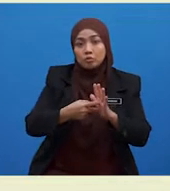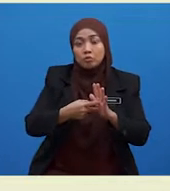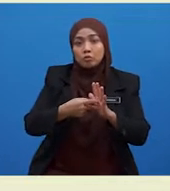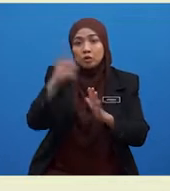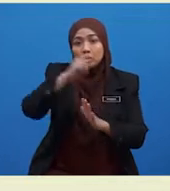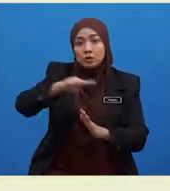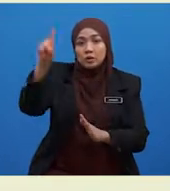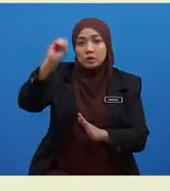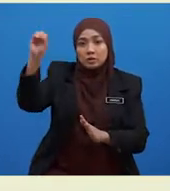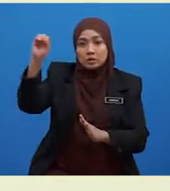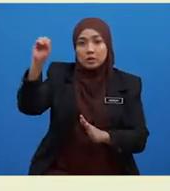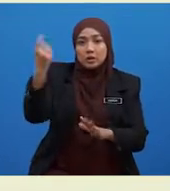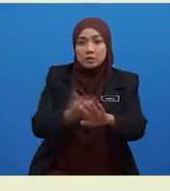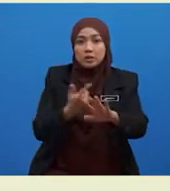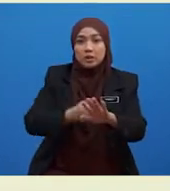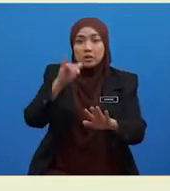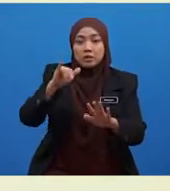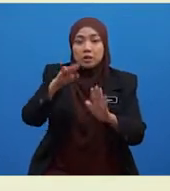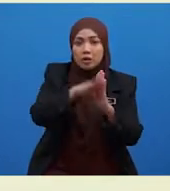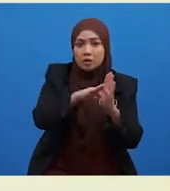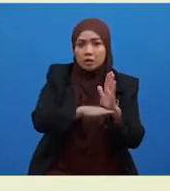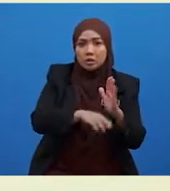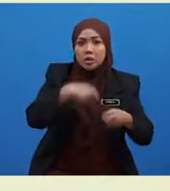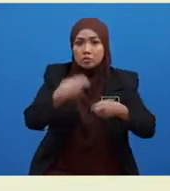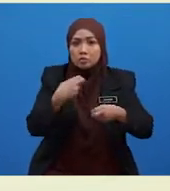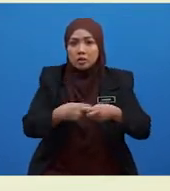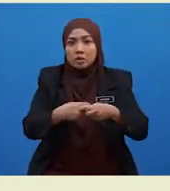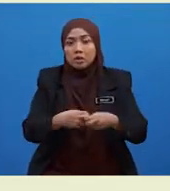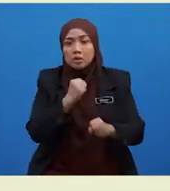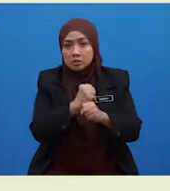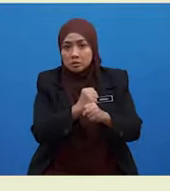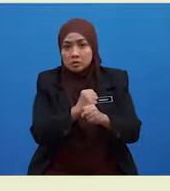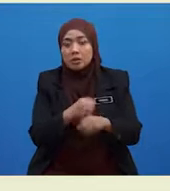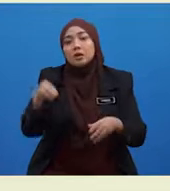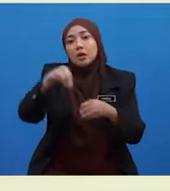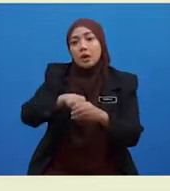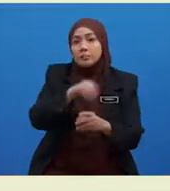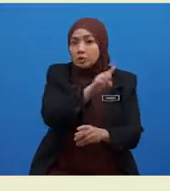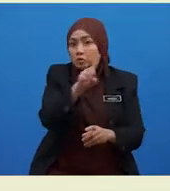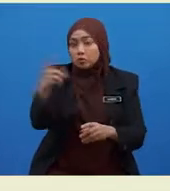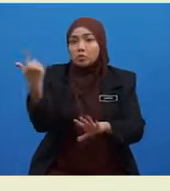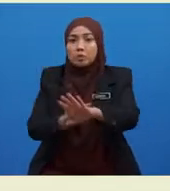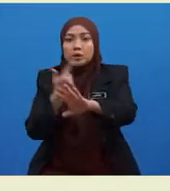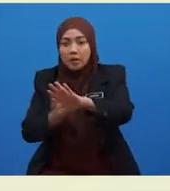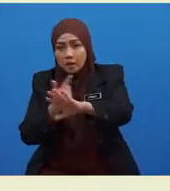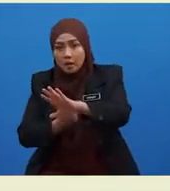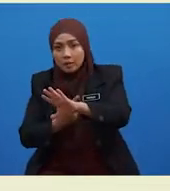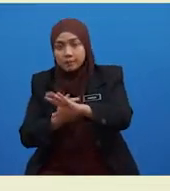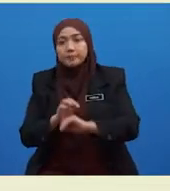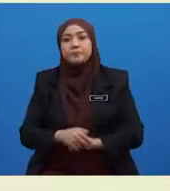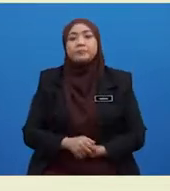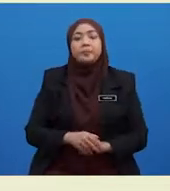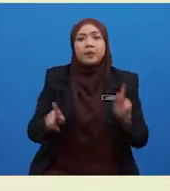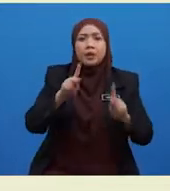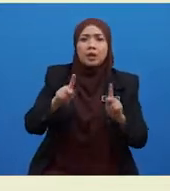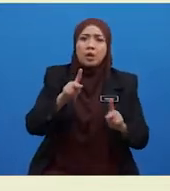kesukaran latihan atau kualiti bebanan kerja yang dikenakan dalam sesuatu latihan. Sekiranya intensity